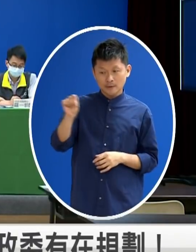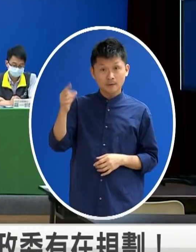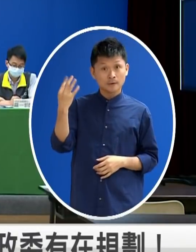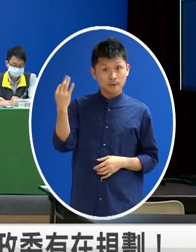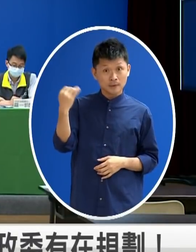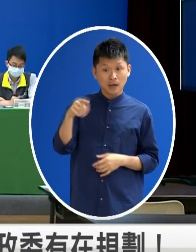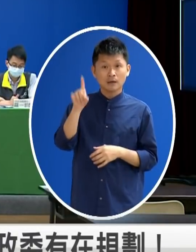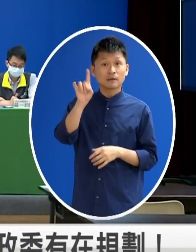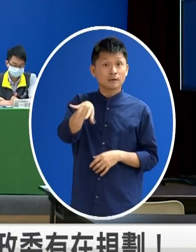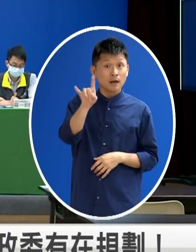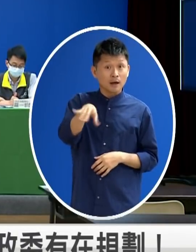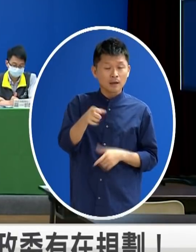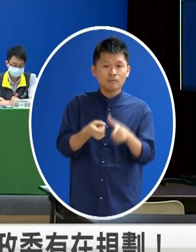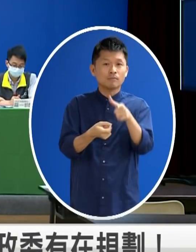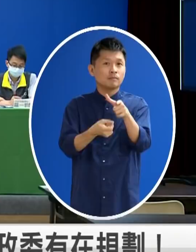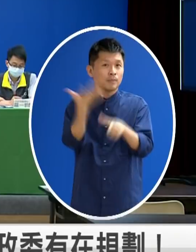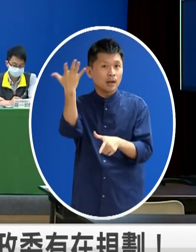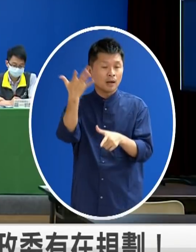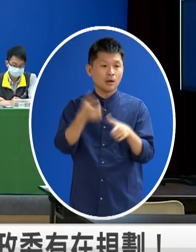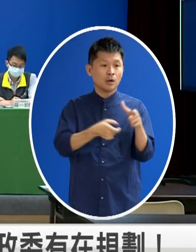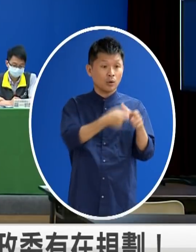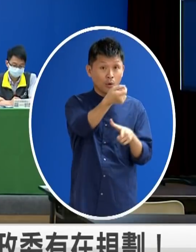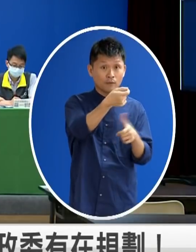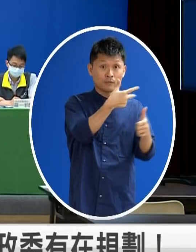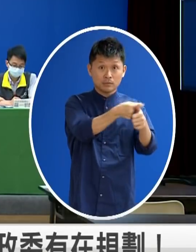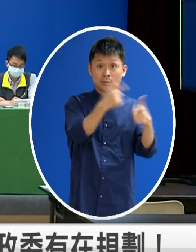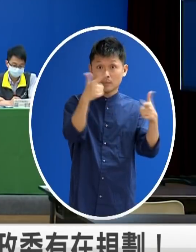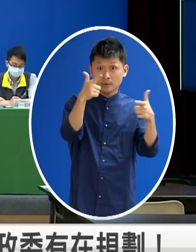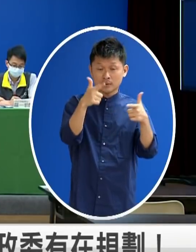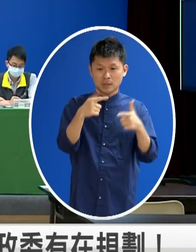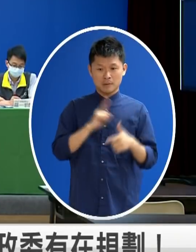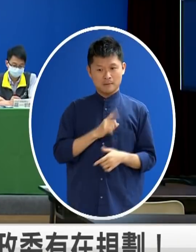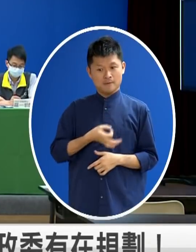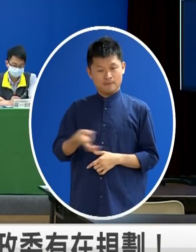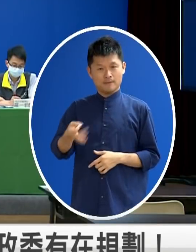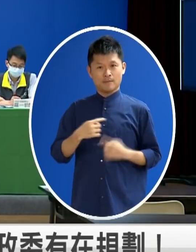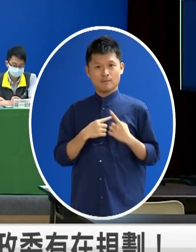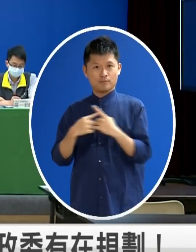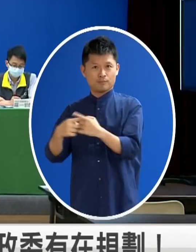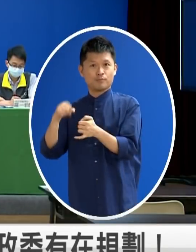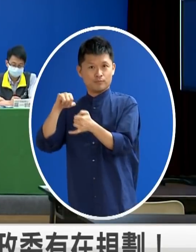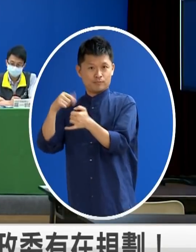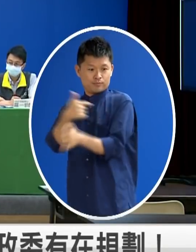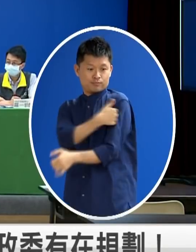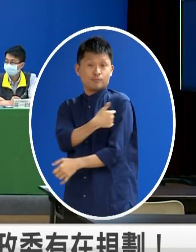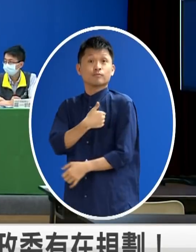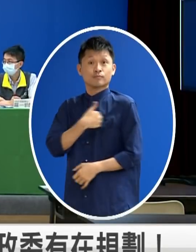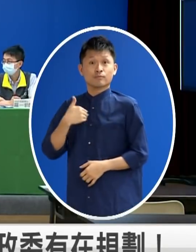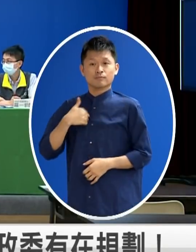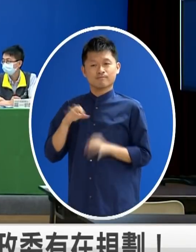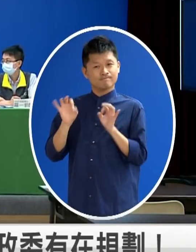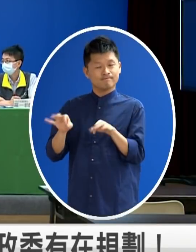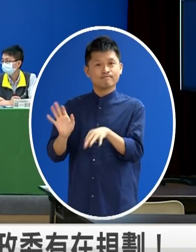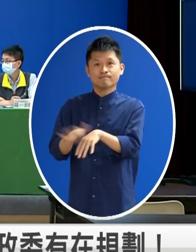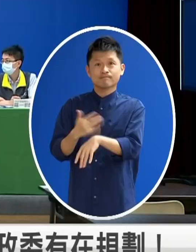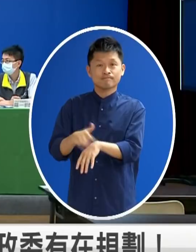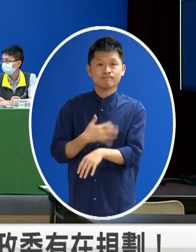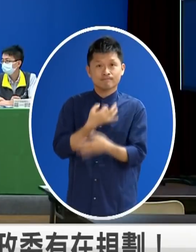公告，开放非公费对象的民众来排队接种，以免浪费了疫苗资源，谢谢。